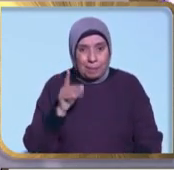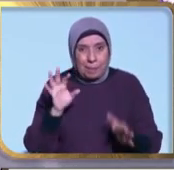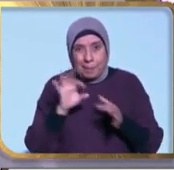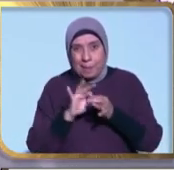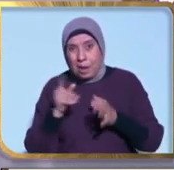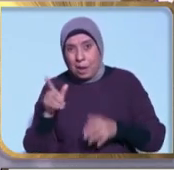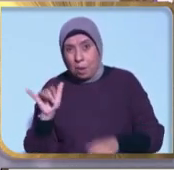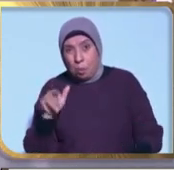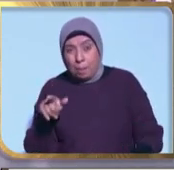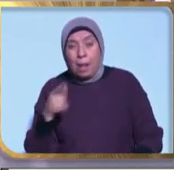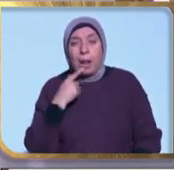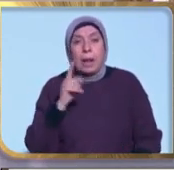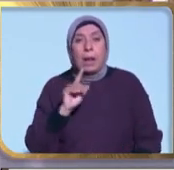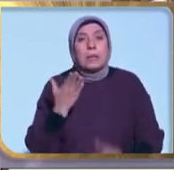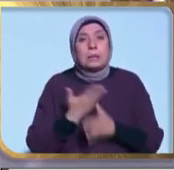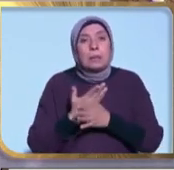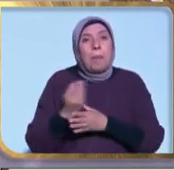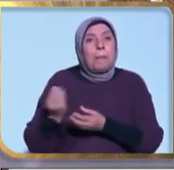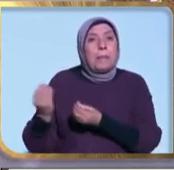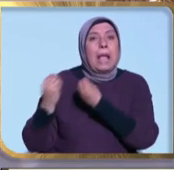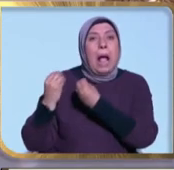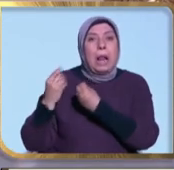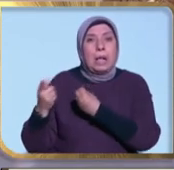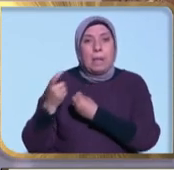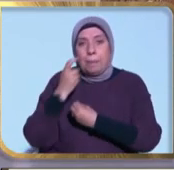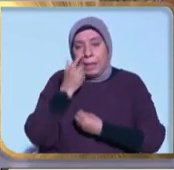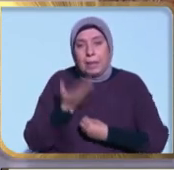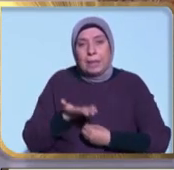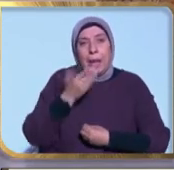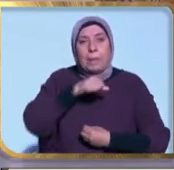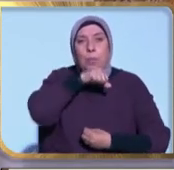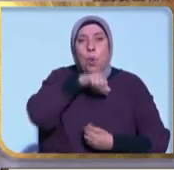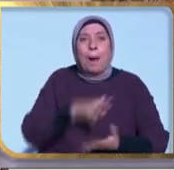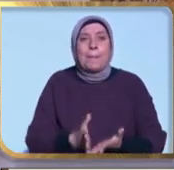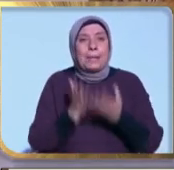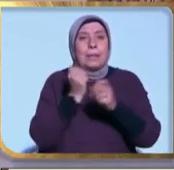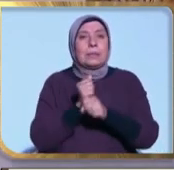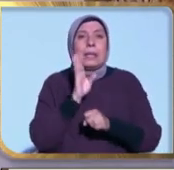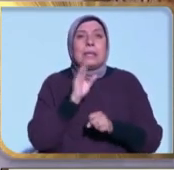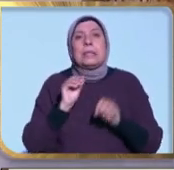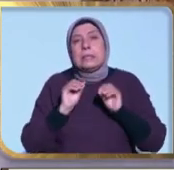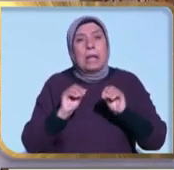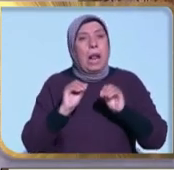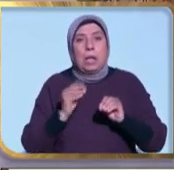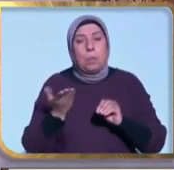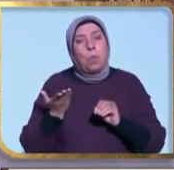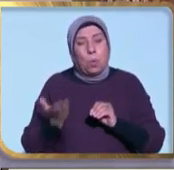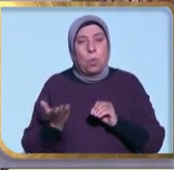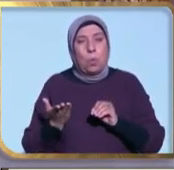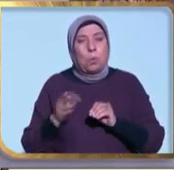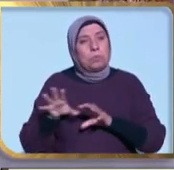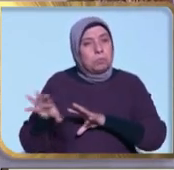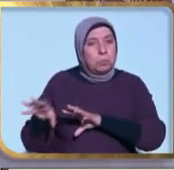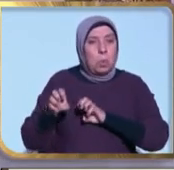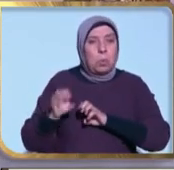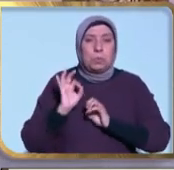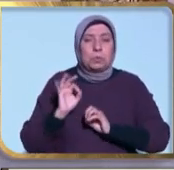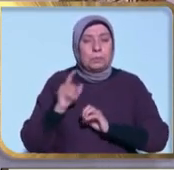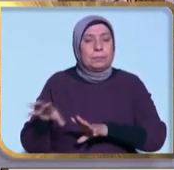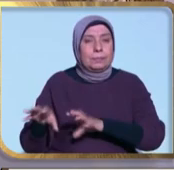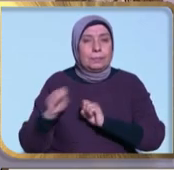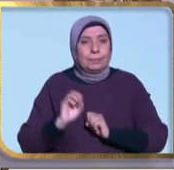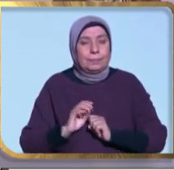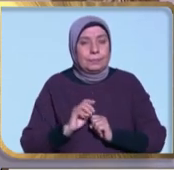احنا بنحقق بس الحال الذي ورد عن النبي عليه الصلاه والسلام حينما نريد ان احنا نتيمم